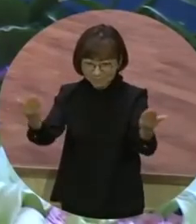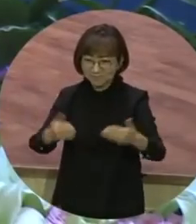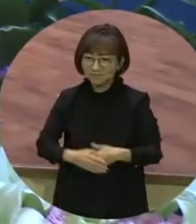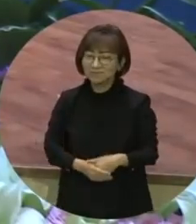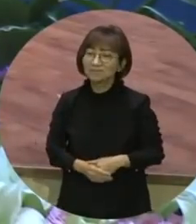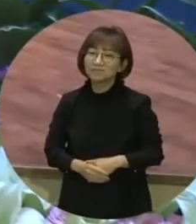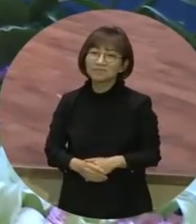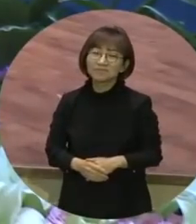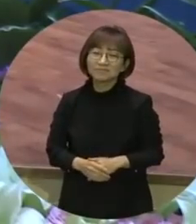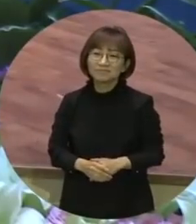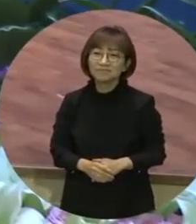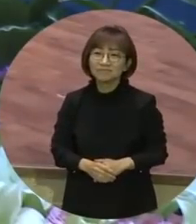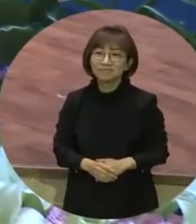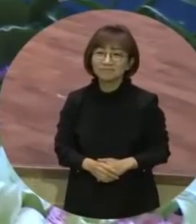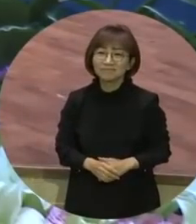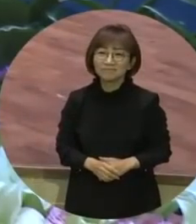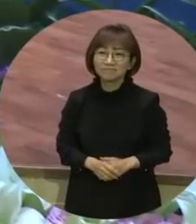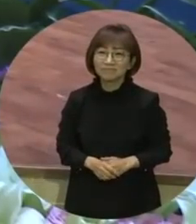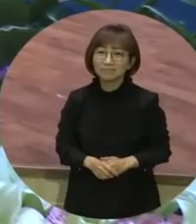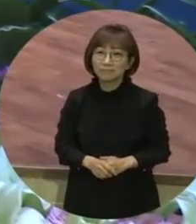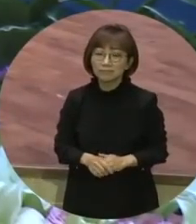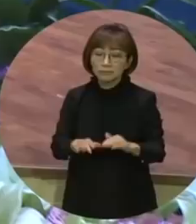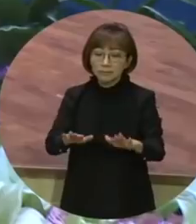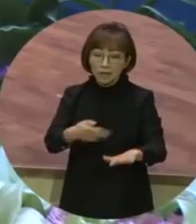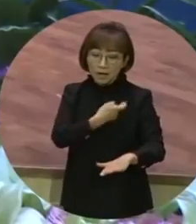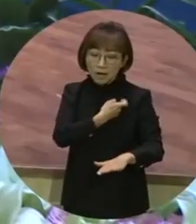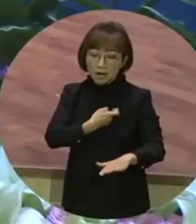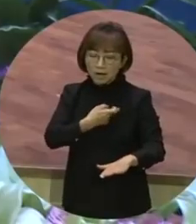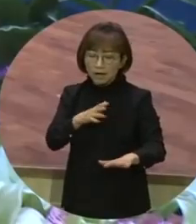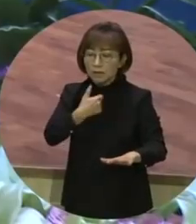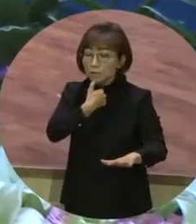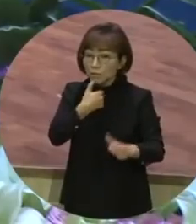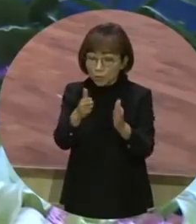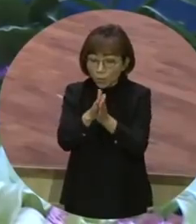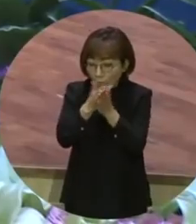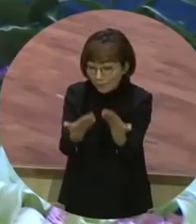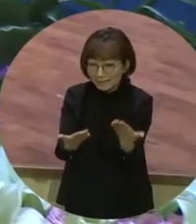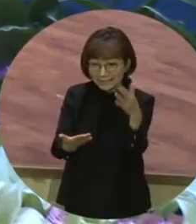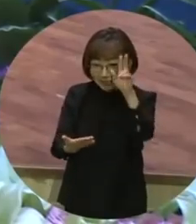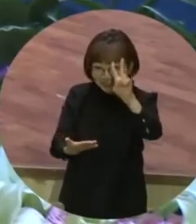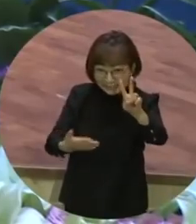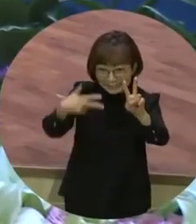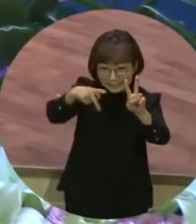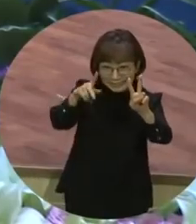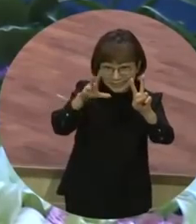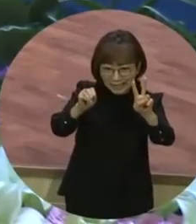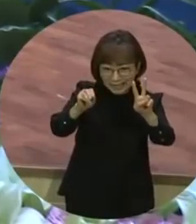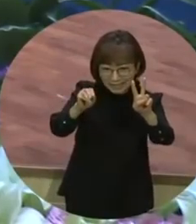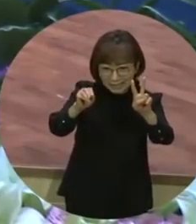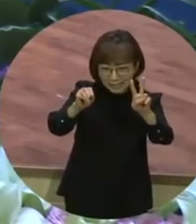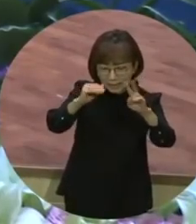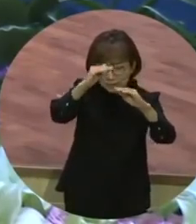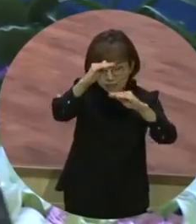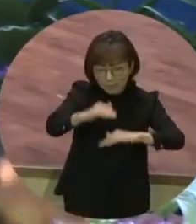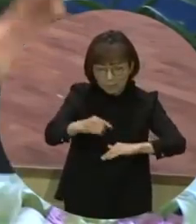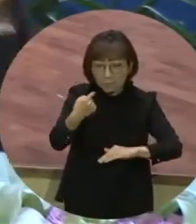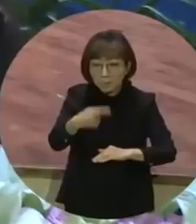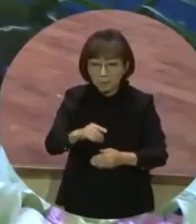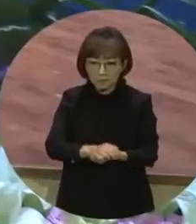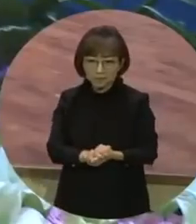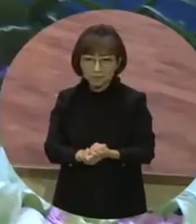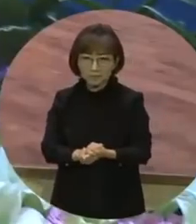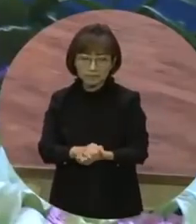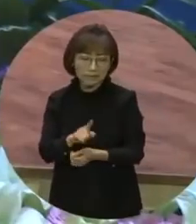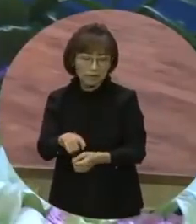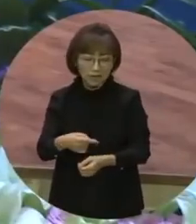있어요. 오늘 살펴볼 이 로마서 2장의 말씀은 특별히 율법주의에 사로잡혀 있는 영의